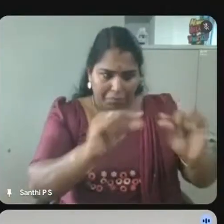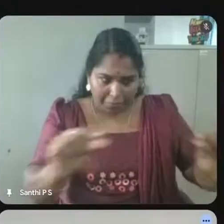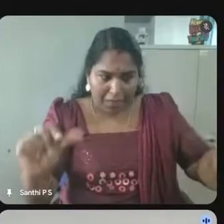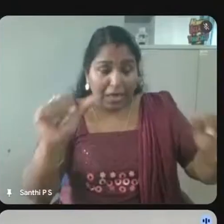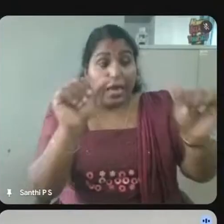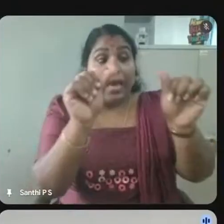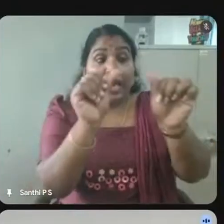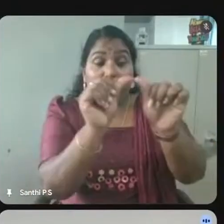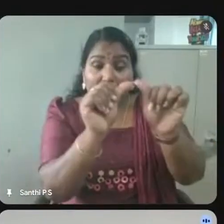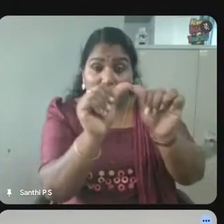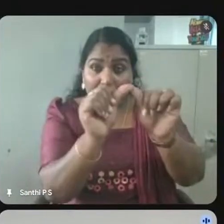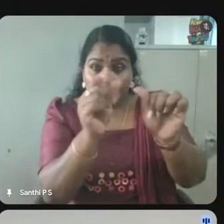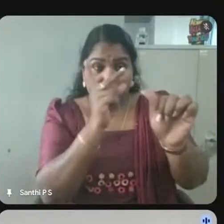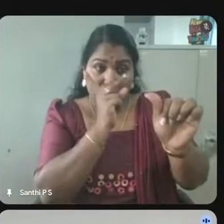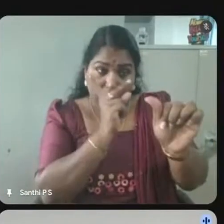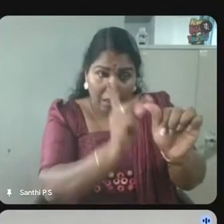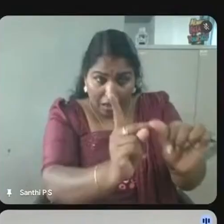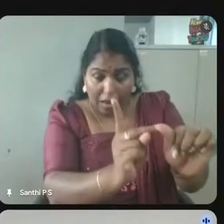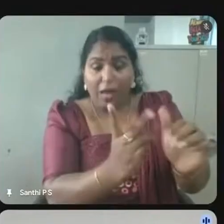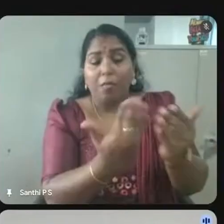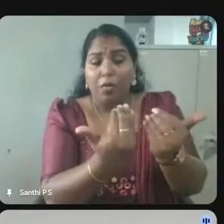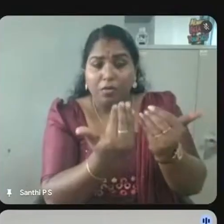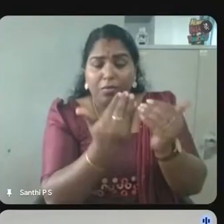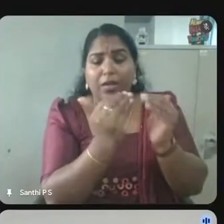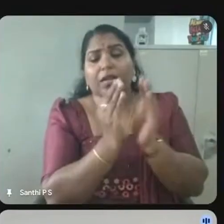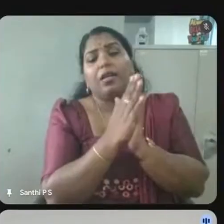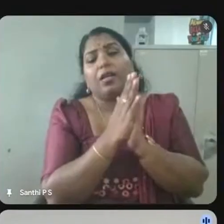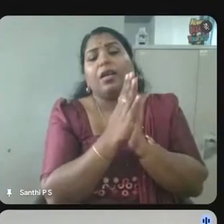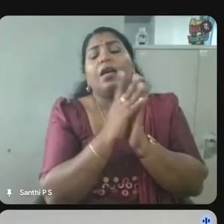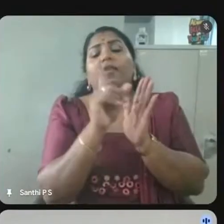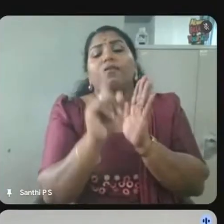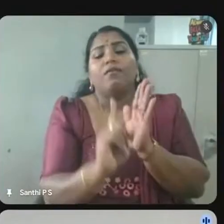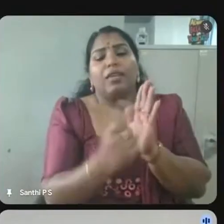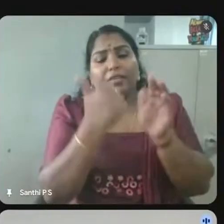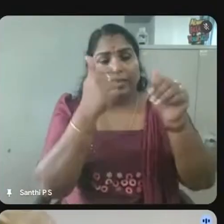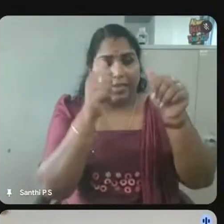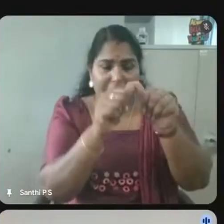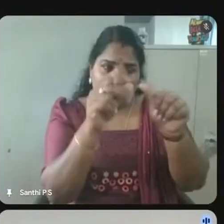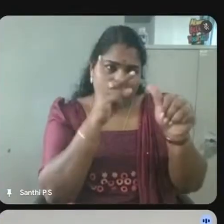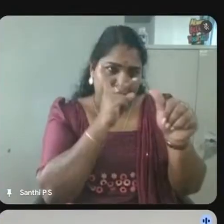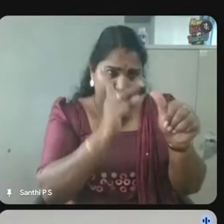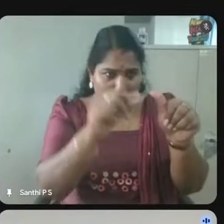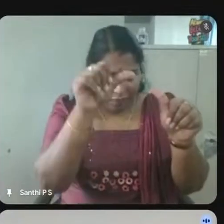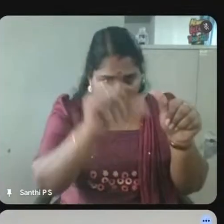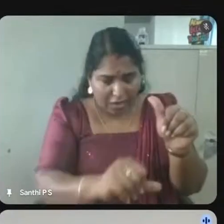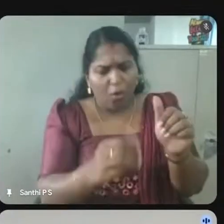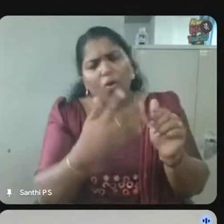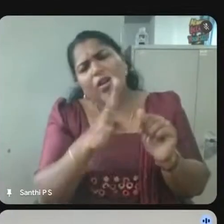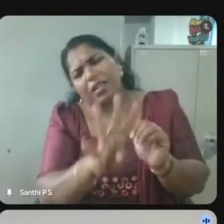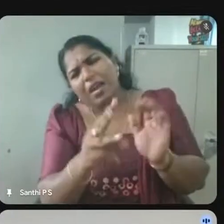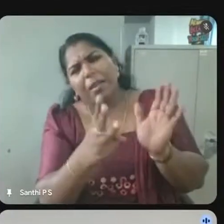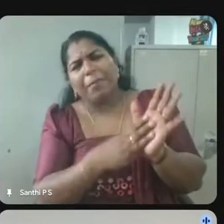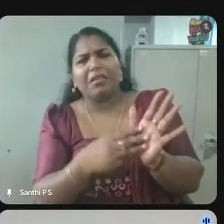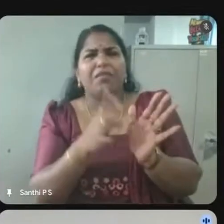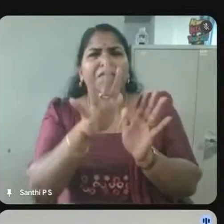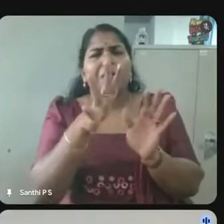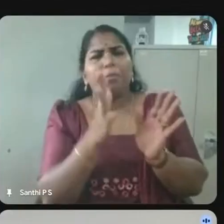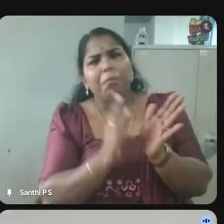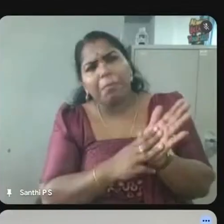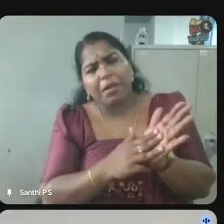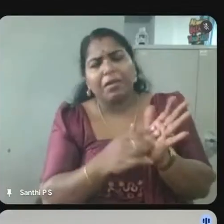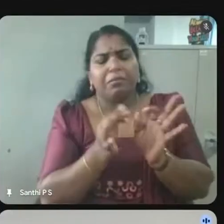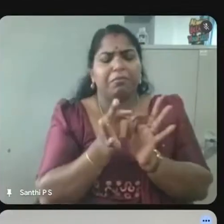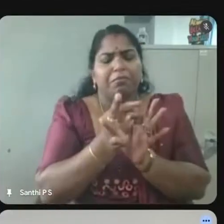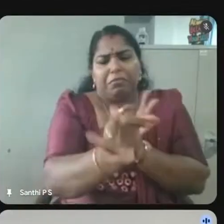മോഡറേറ്റ് വിഷ്വൽ ഇമ്പയർമെന്റ് എന്നും, അതിനും മുകളിൽ അതായത് ആദ്യത്തെ അക്ഷരം കാണാൻ പറ്റുന്നില്ല പക്ഷെ ഒരു 4 മീറ്റർ 5 മീറ്റർ ഡിസ്റ്റൻസിൽ കാണാം